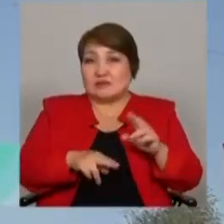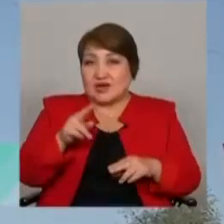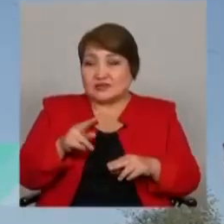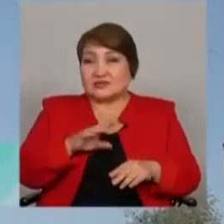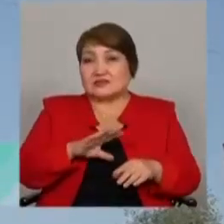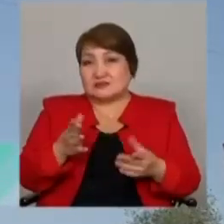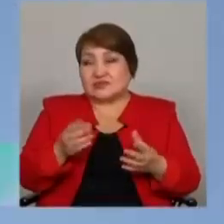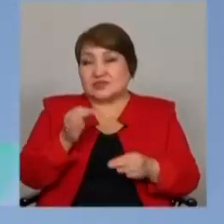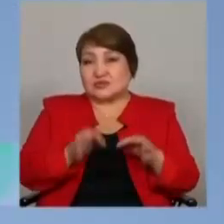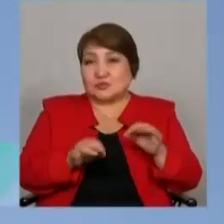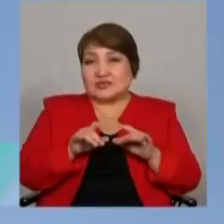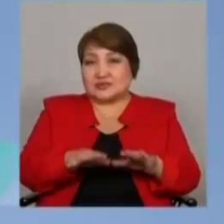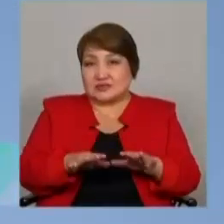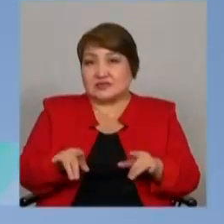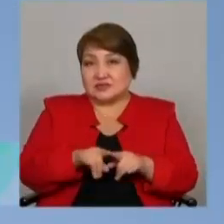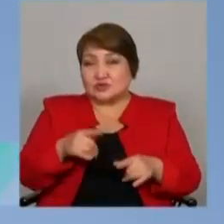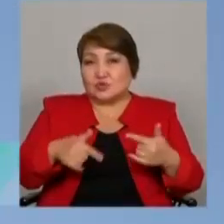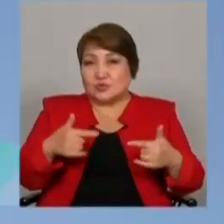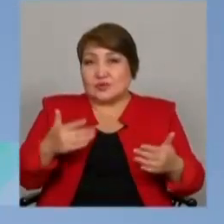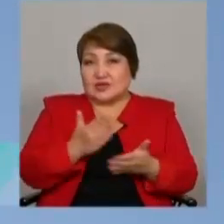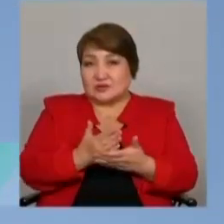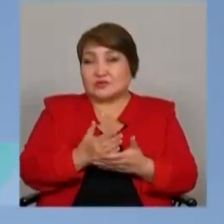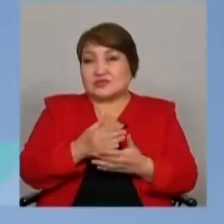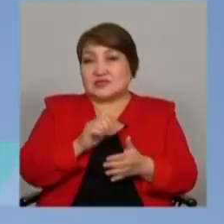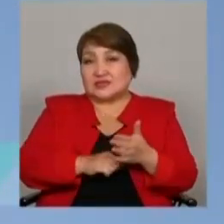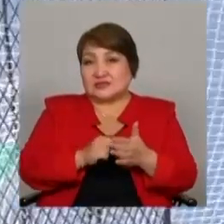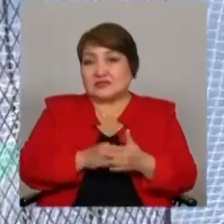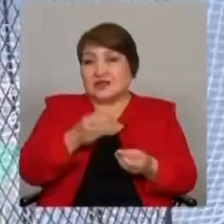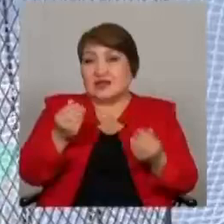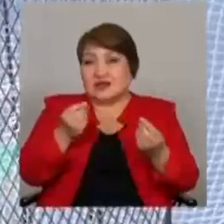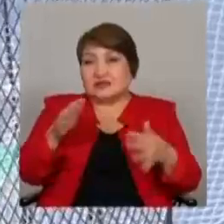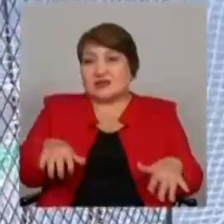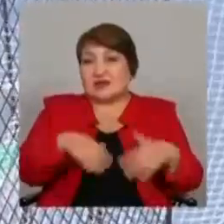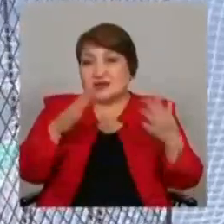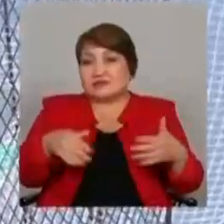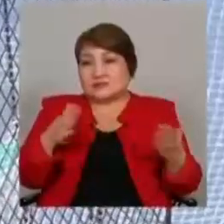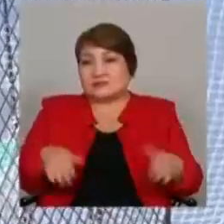тағы бар. Салдарынан бөлінген қаржы желге ұшып, өтеусіз қалып отыр.